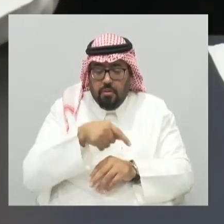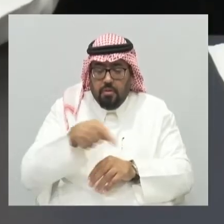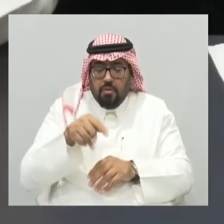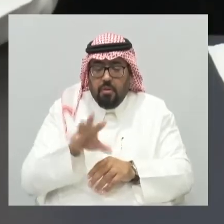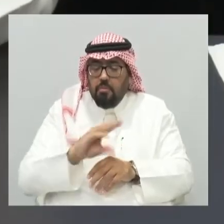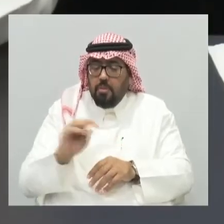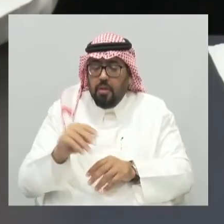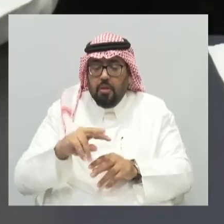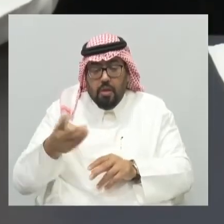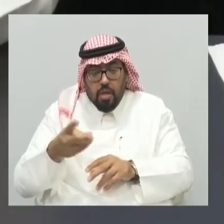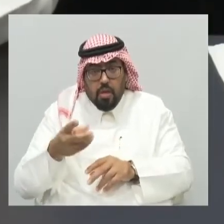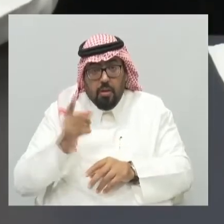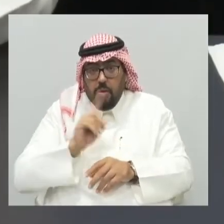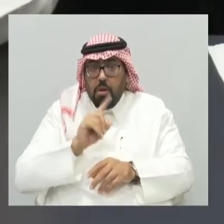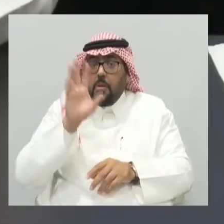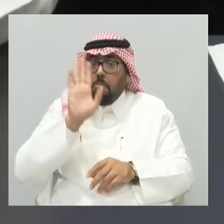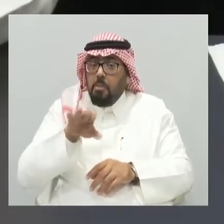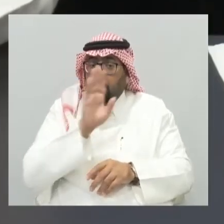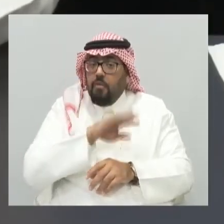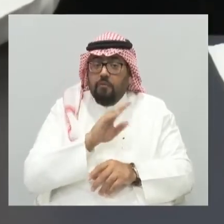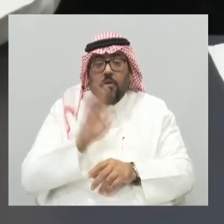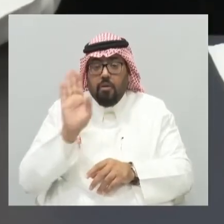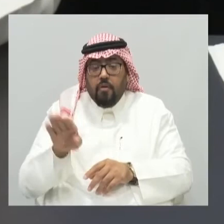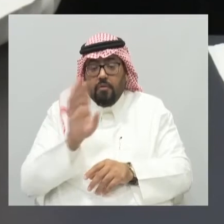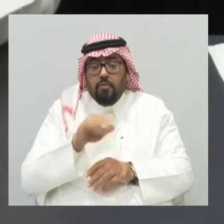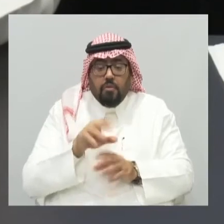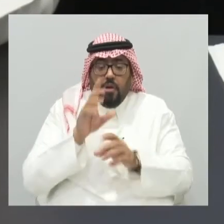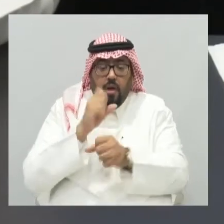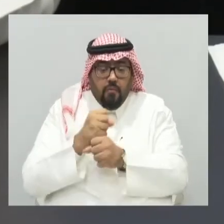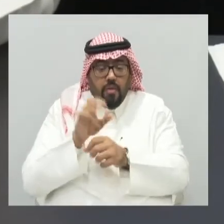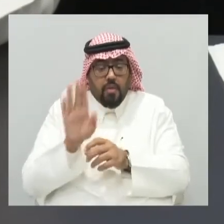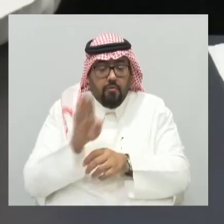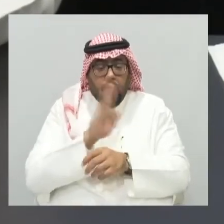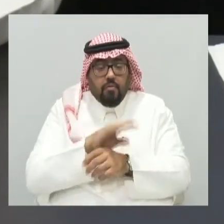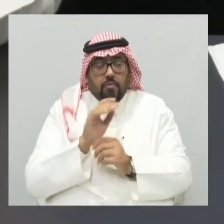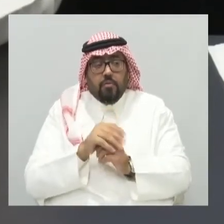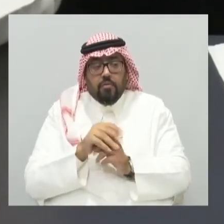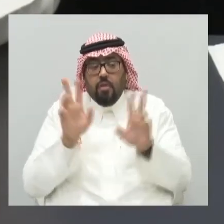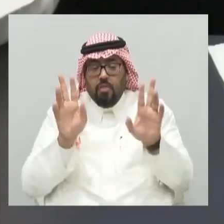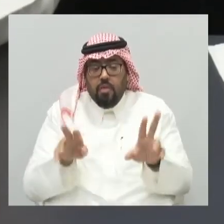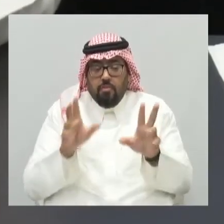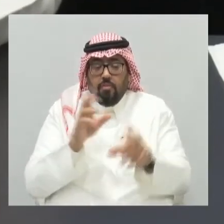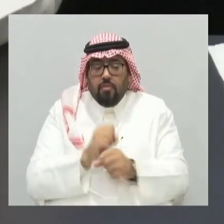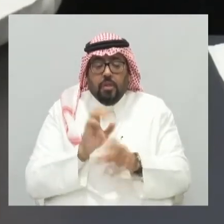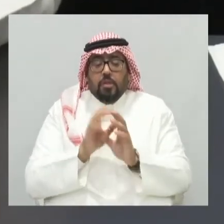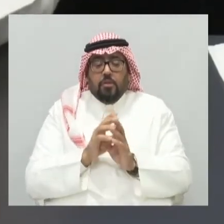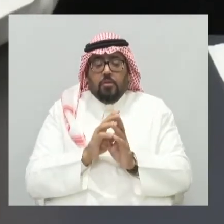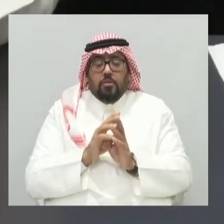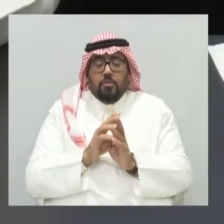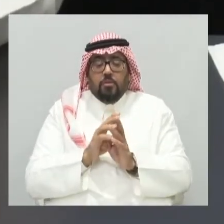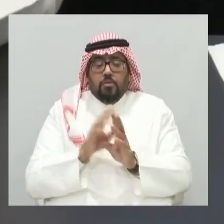حافظ على شكل ولا تغير تزيين حافظ على شكله شكله ثابت ما تغير